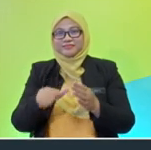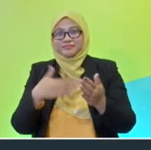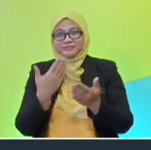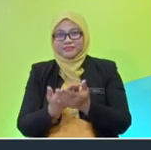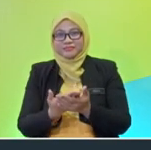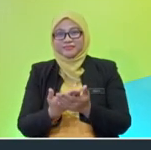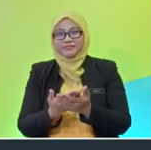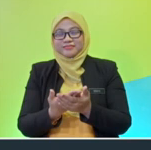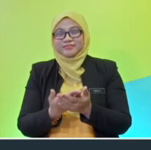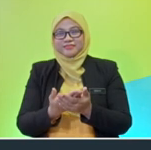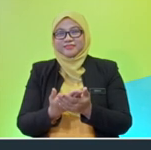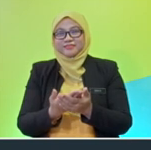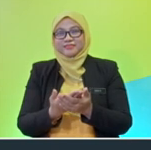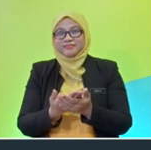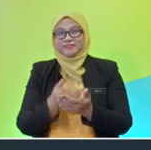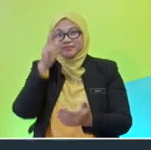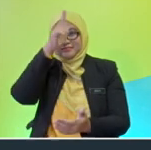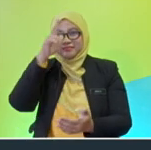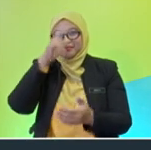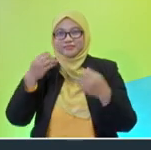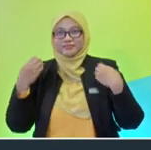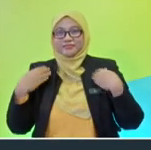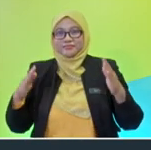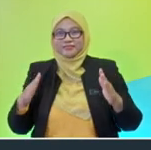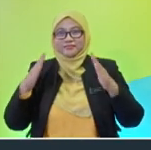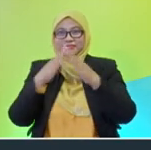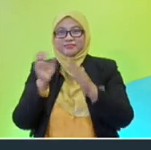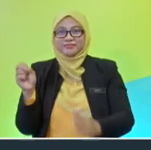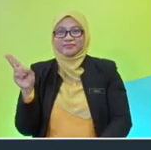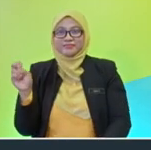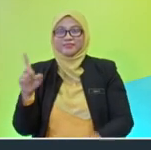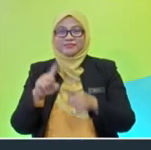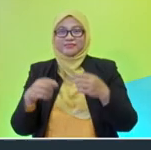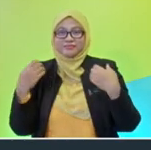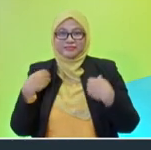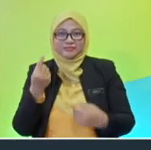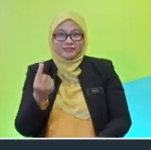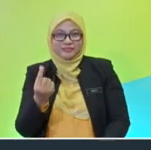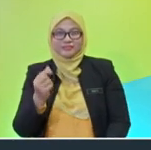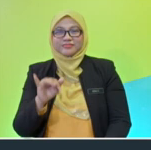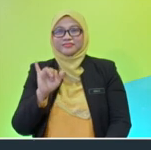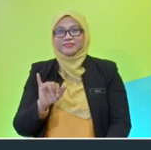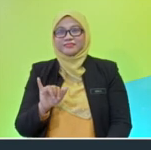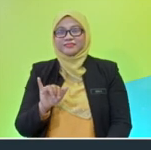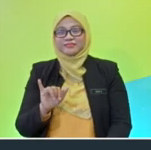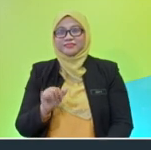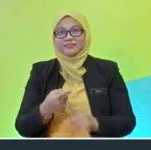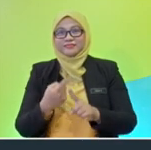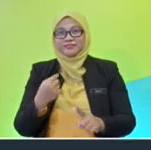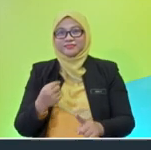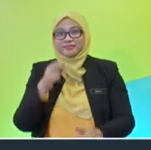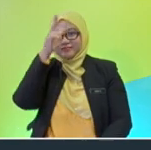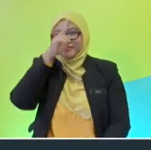Monumen ataupun peninggalan sejarah tetapi ada sebagian daripada kerajaan-kerajaan Melayu awal yang wujud di alam layu ini